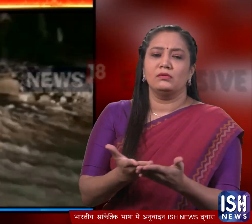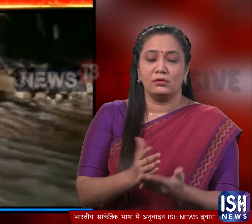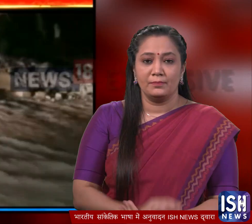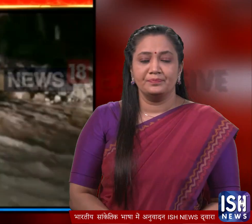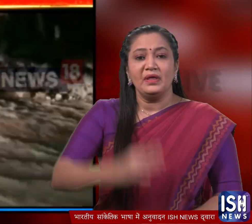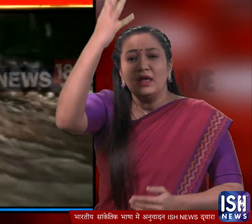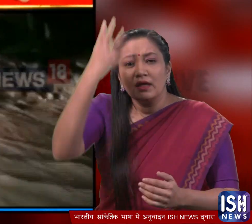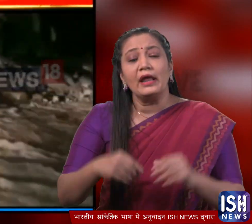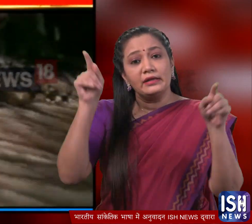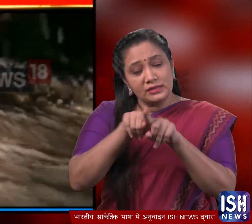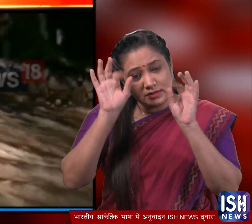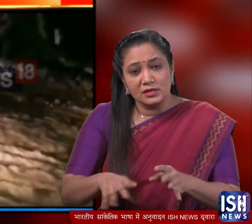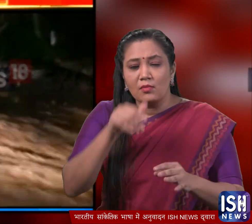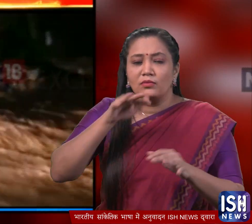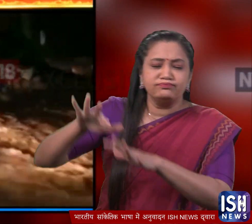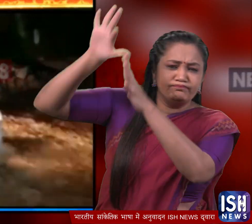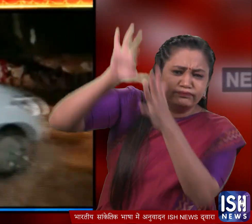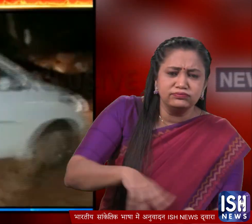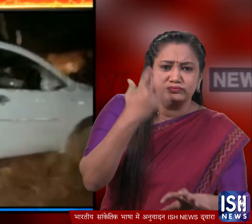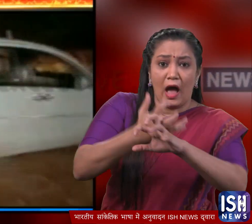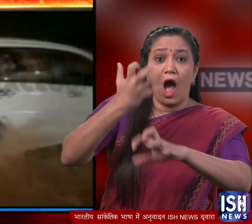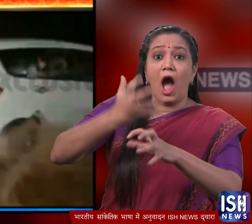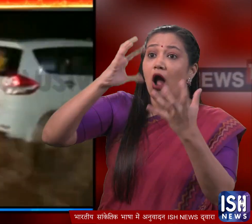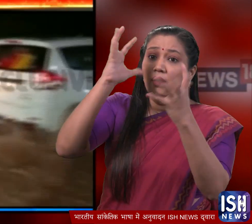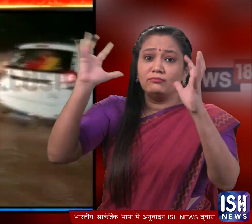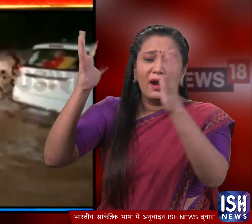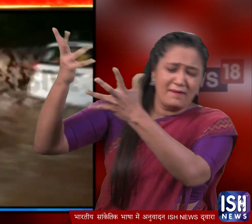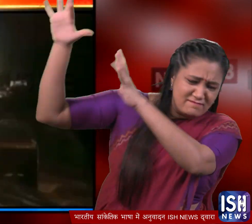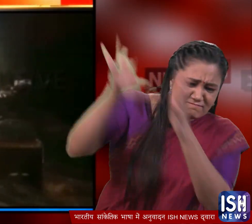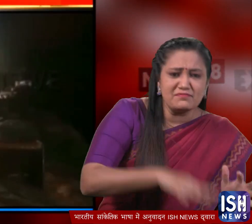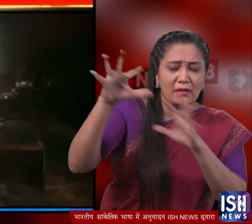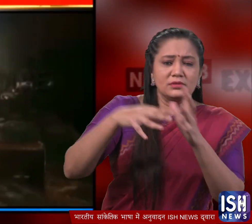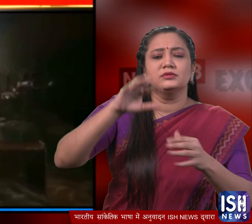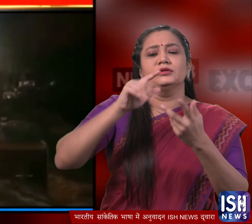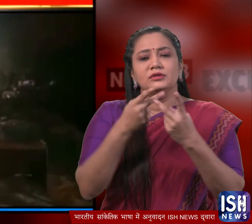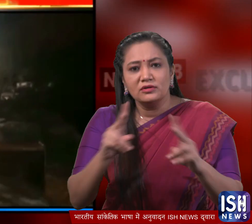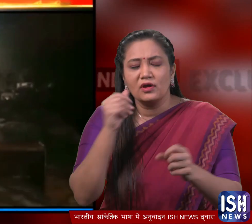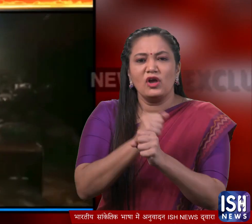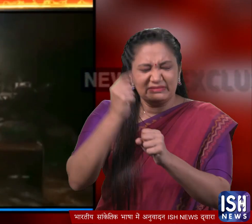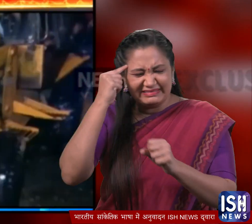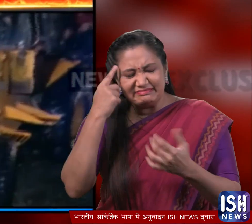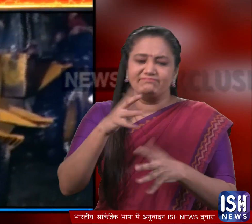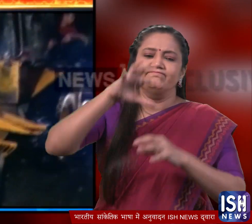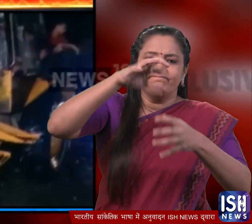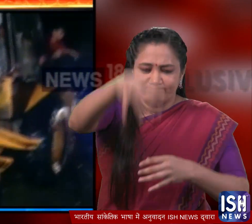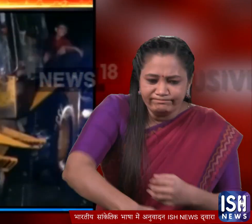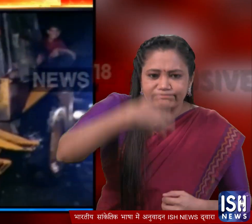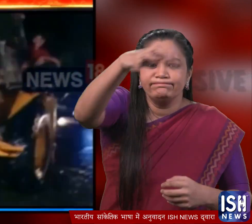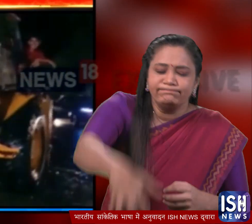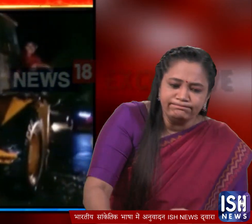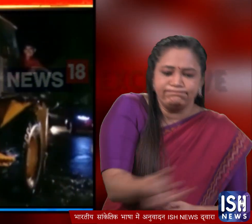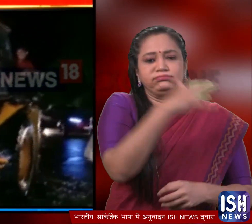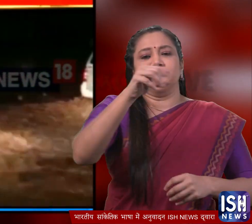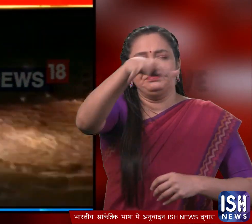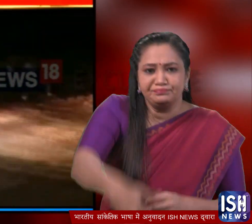आई। जबकि रात में इसी जगह पर सैलाब के साथ बड़े बड़े पत्थर सड़क पर आ गए, जिन्हें हटाने के लिए प्रशासन को खुदाई करने वाली मशीन को काम